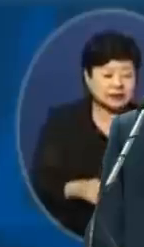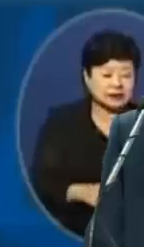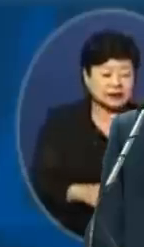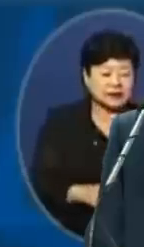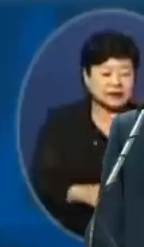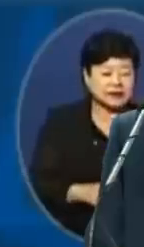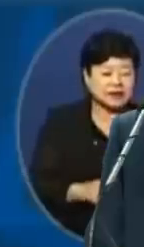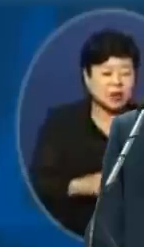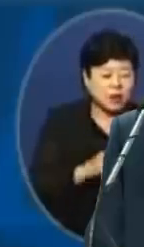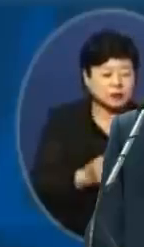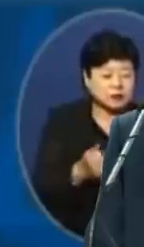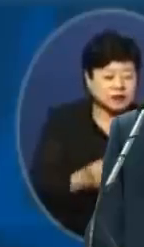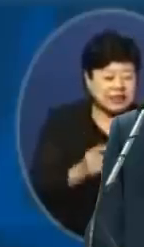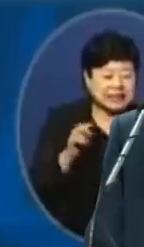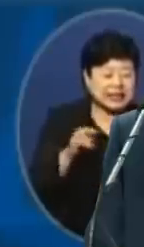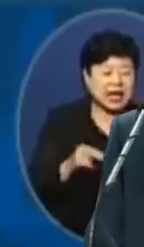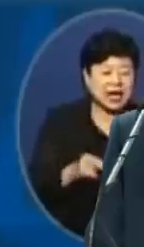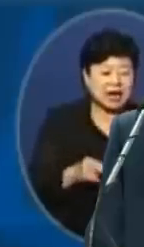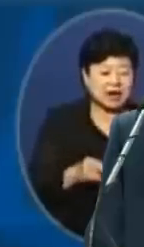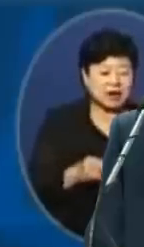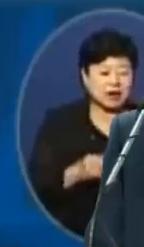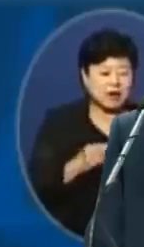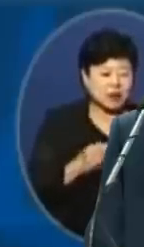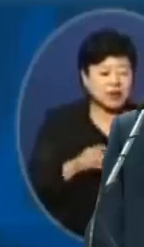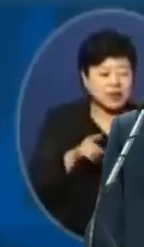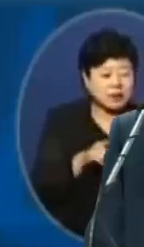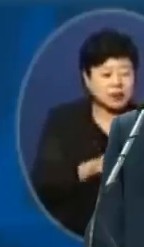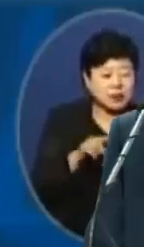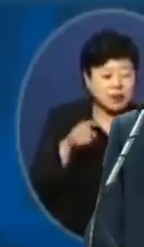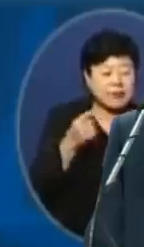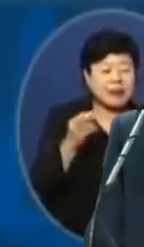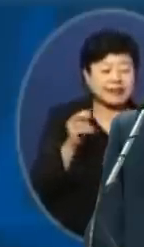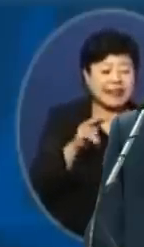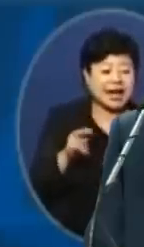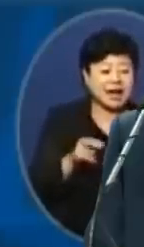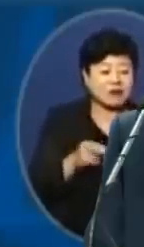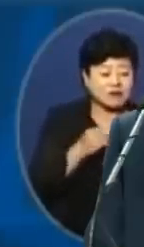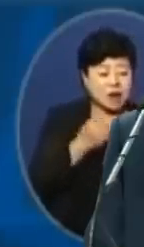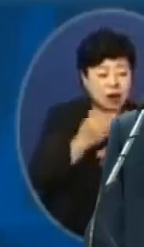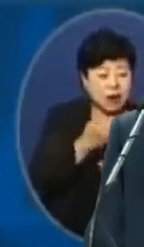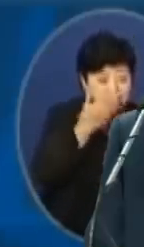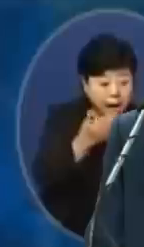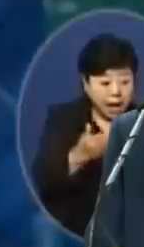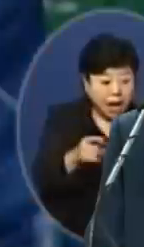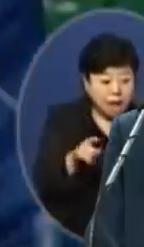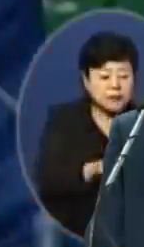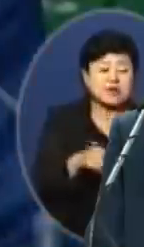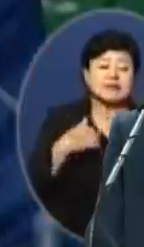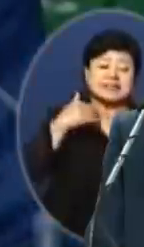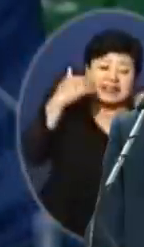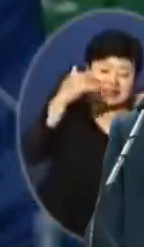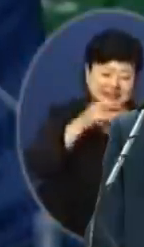전 1달러를 구했던 믿음으로 100만 달러도 쉽게 구한다. 믿음이 자랐다는